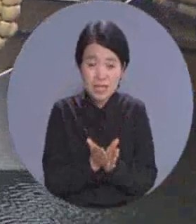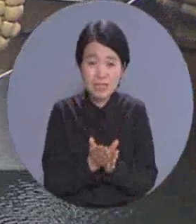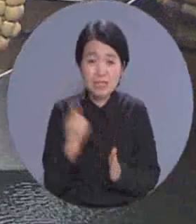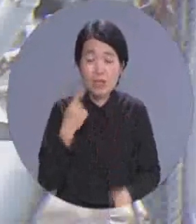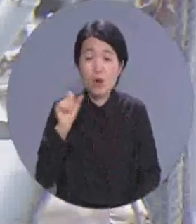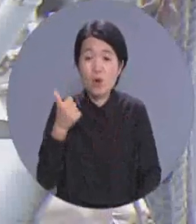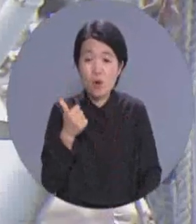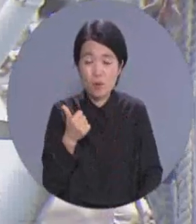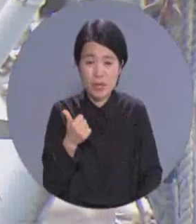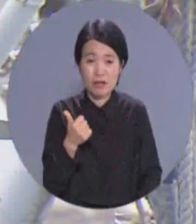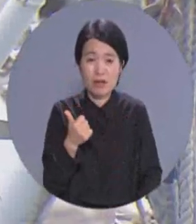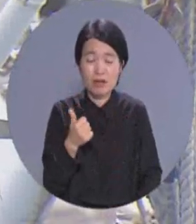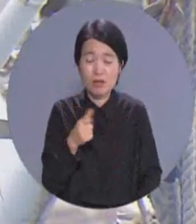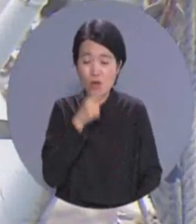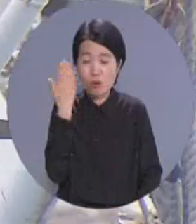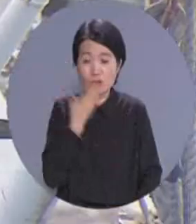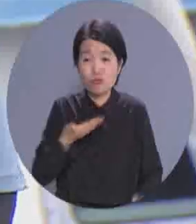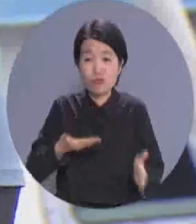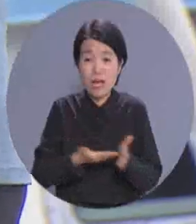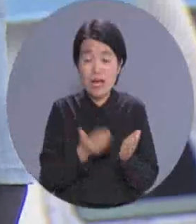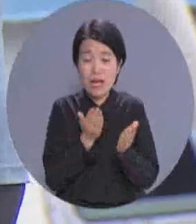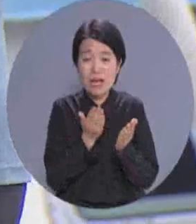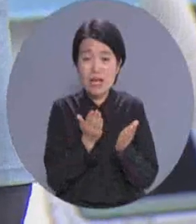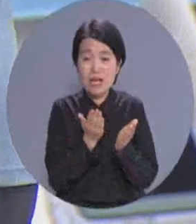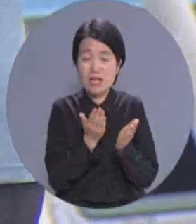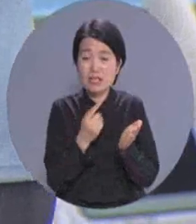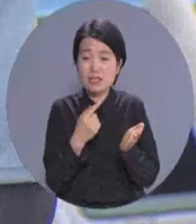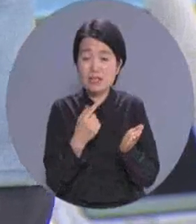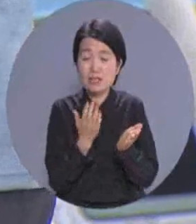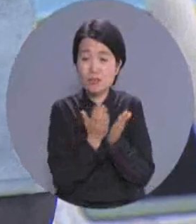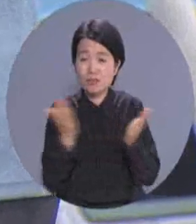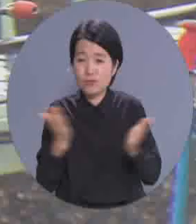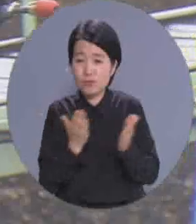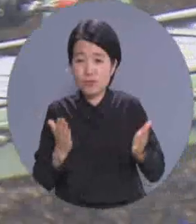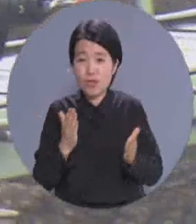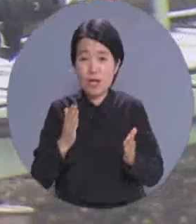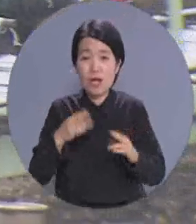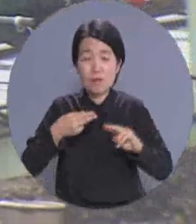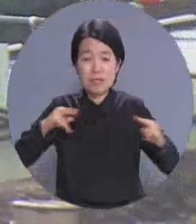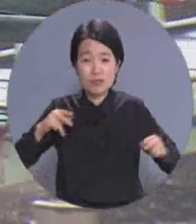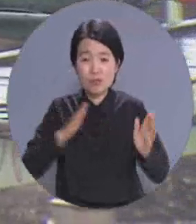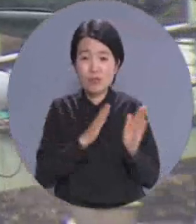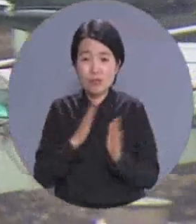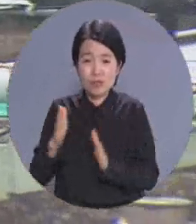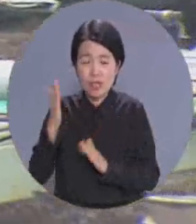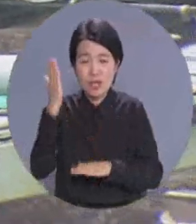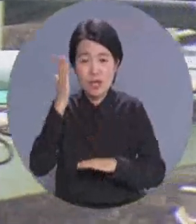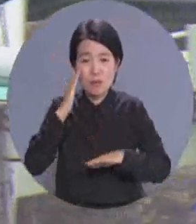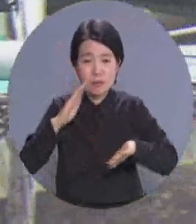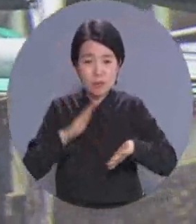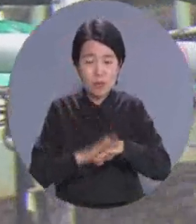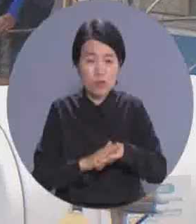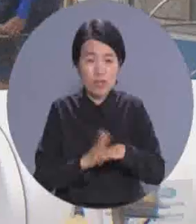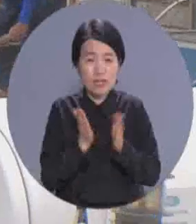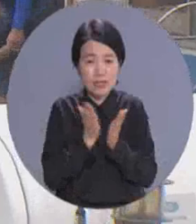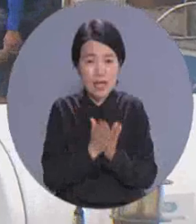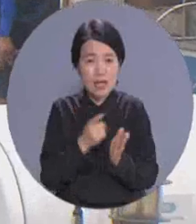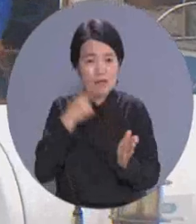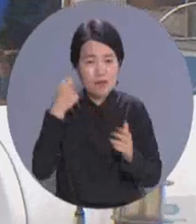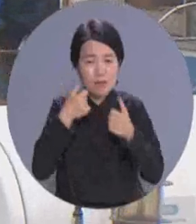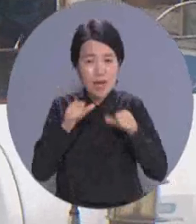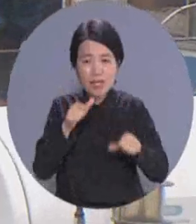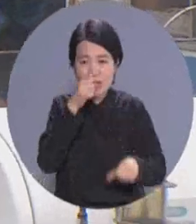1500여 척이 대피한 여수 국동항 어민들은 밧줄을 정리하고 밤사이 선박 상태에 문제가 생긴 건